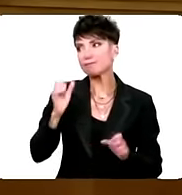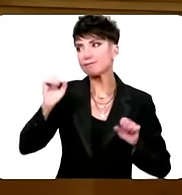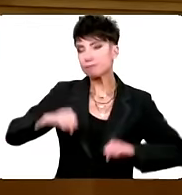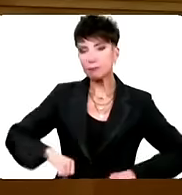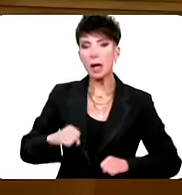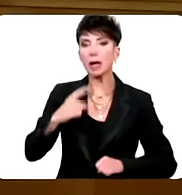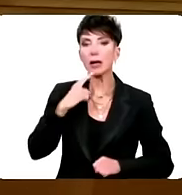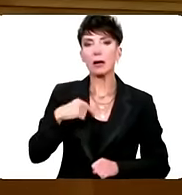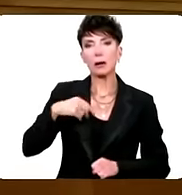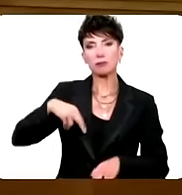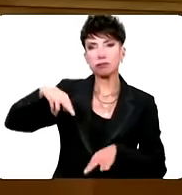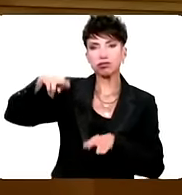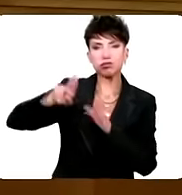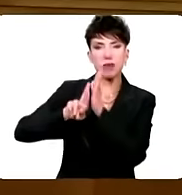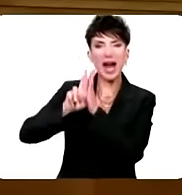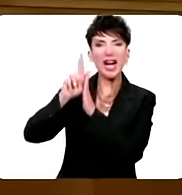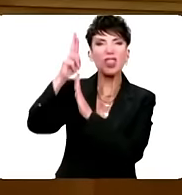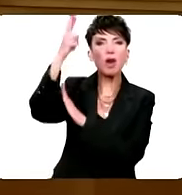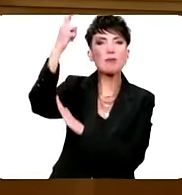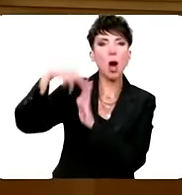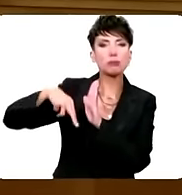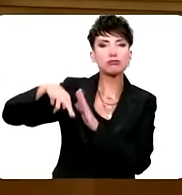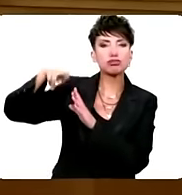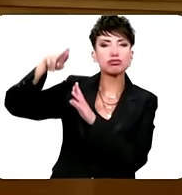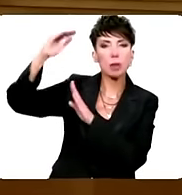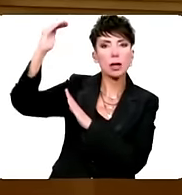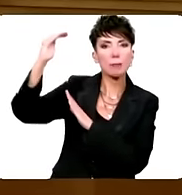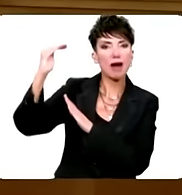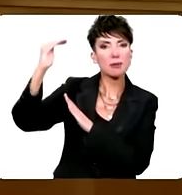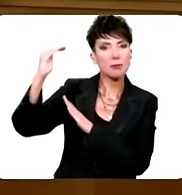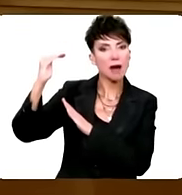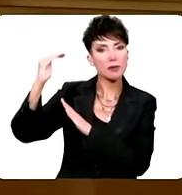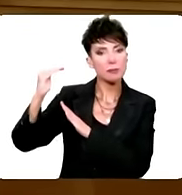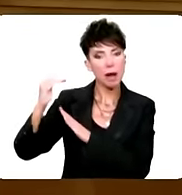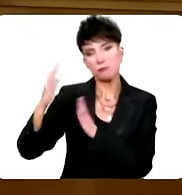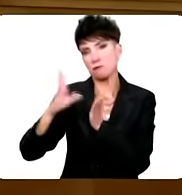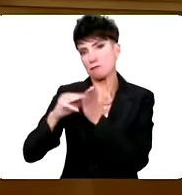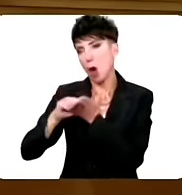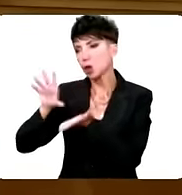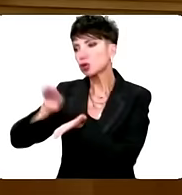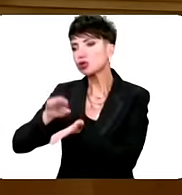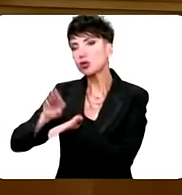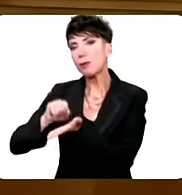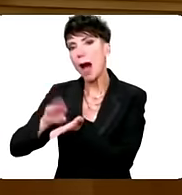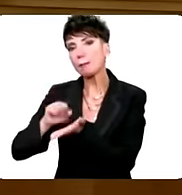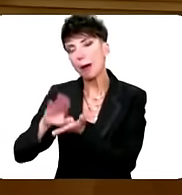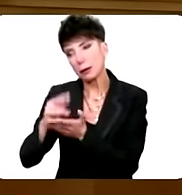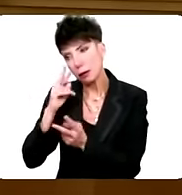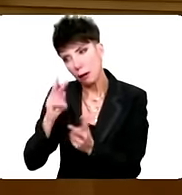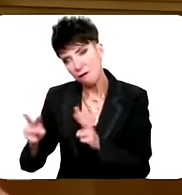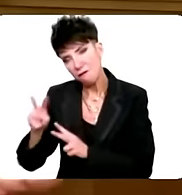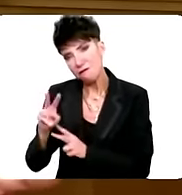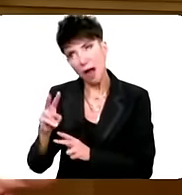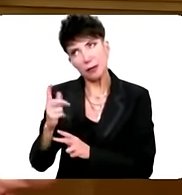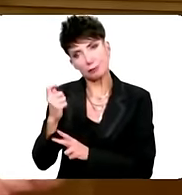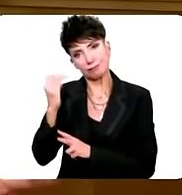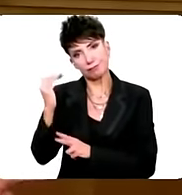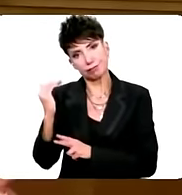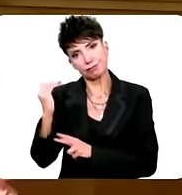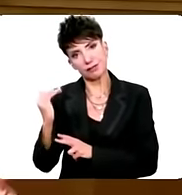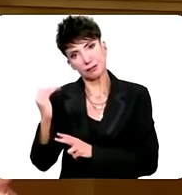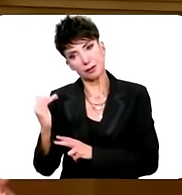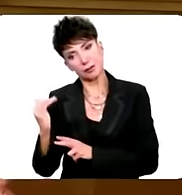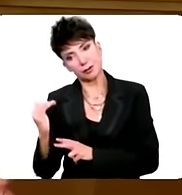αυτό, αρχίζουμε να βλέπουμε μία αποκλιμάκωση κάποιων τιμών στο σούπερ μάρκετ. Και αυτό πρέπει να το δούμε σε πολύ μεγαλύτερη ένταση. Αλλά μας είπαν οι